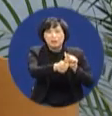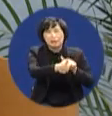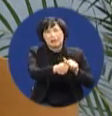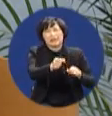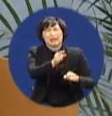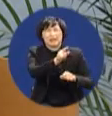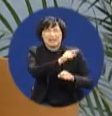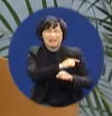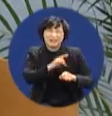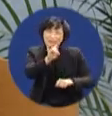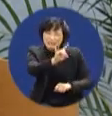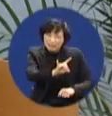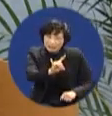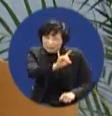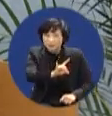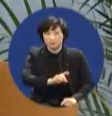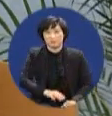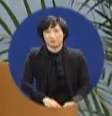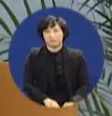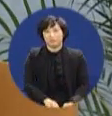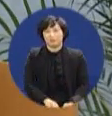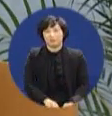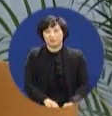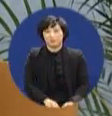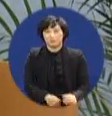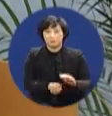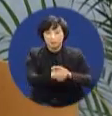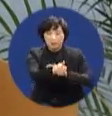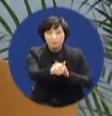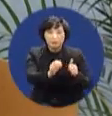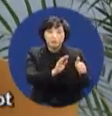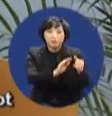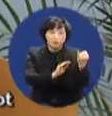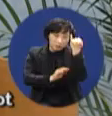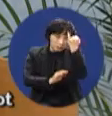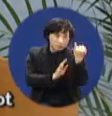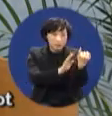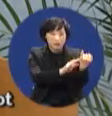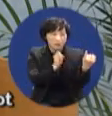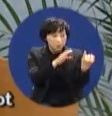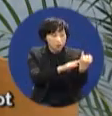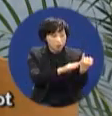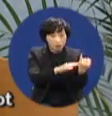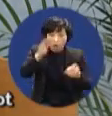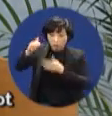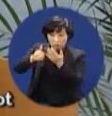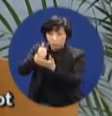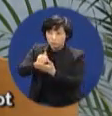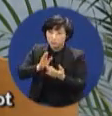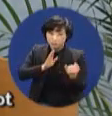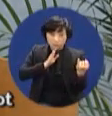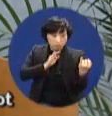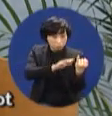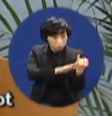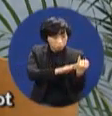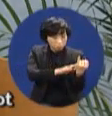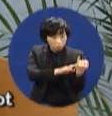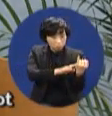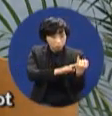가장 간교하더라. 뱀이 여자에게 물어 가로대, 하나님이 참으로